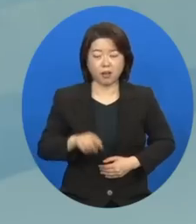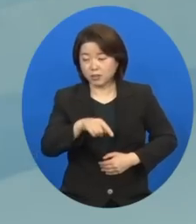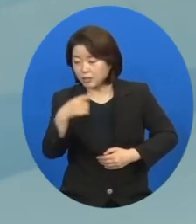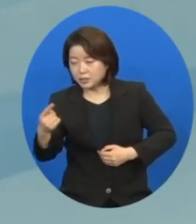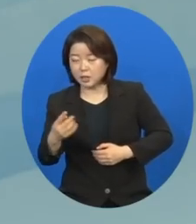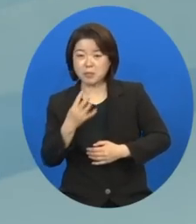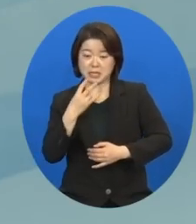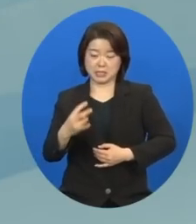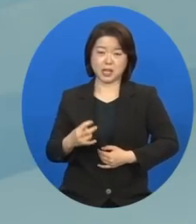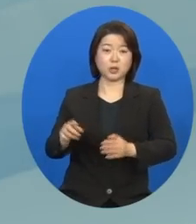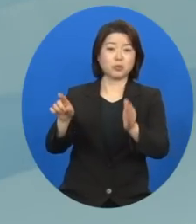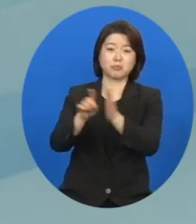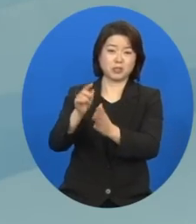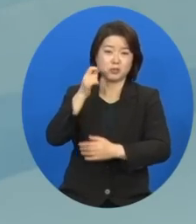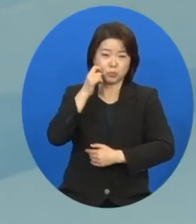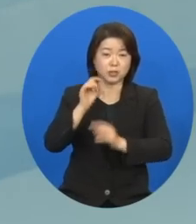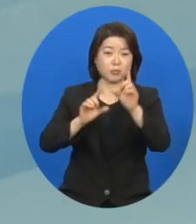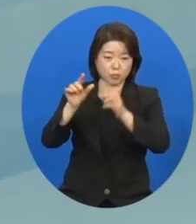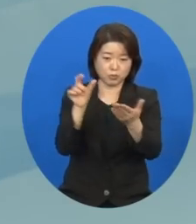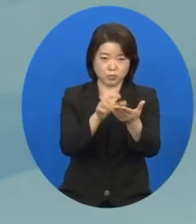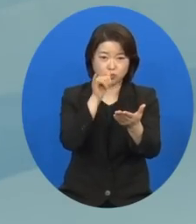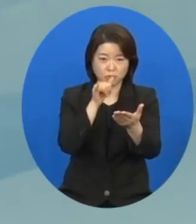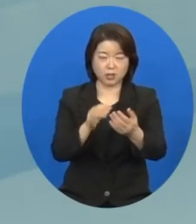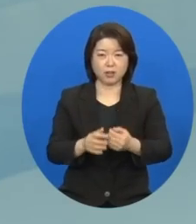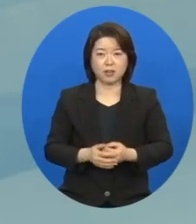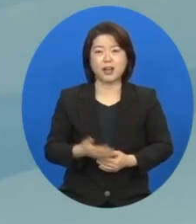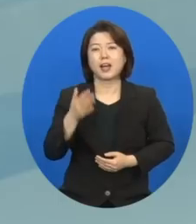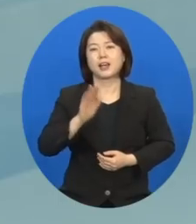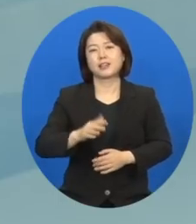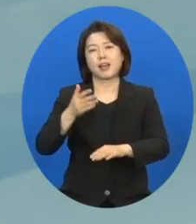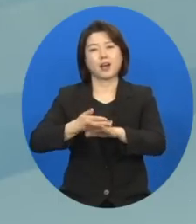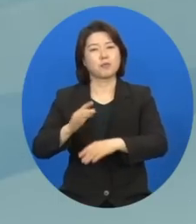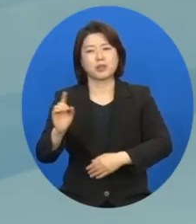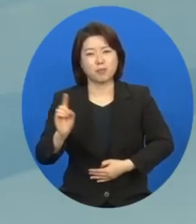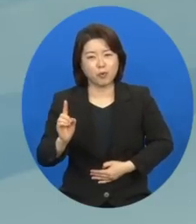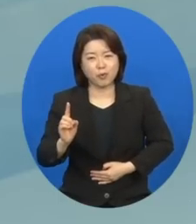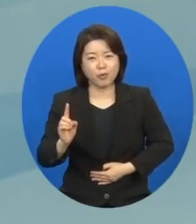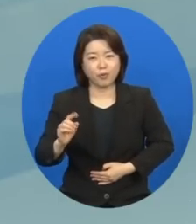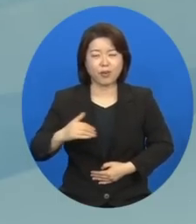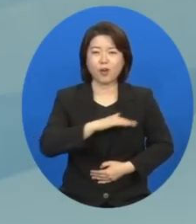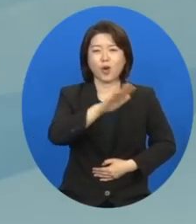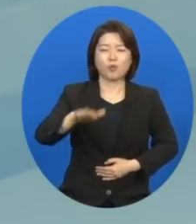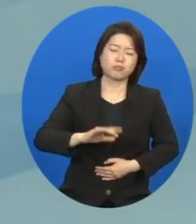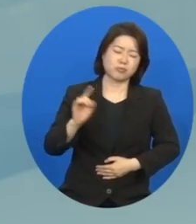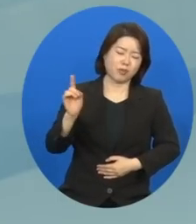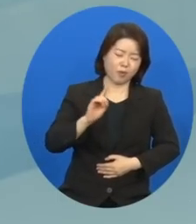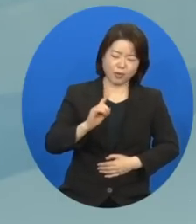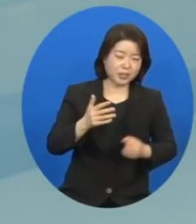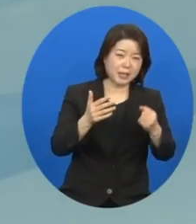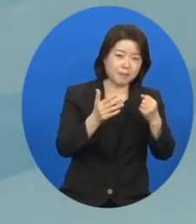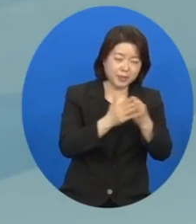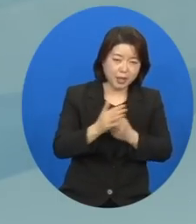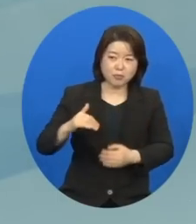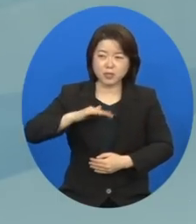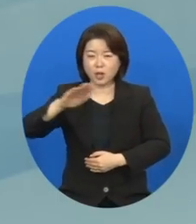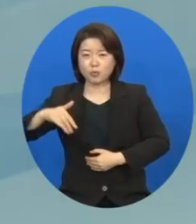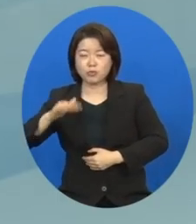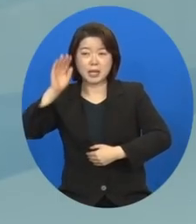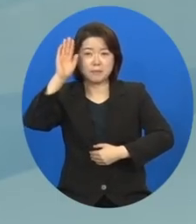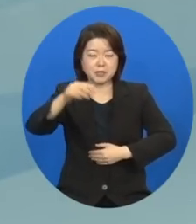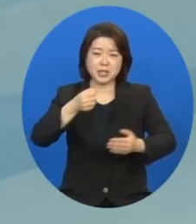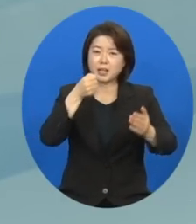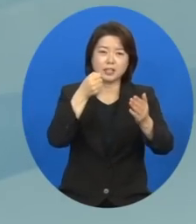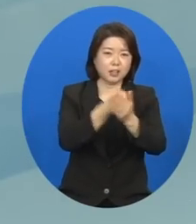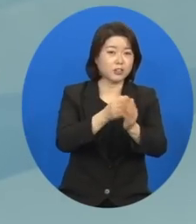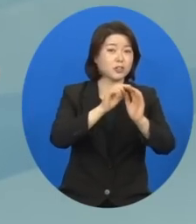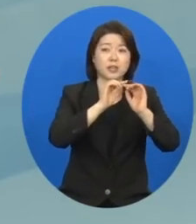계속 믿지를 못합니다. 감사한 게 뭐냐면요, 우리의 어떠함 때문에 우리의 미래가 결정되는